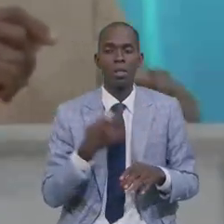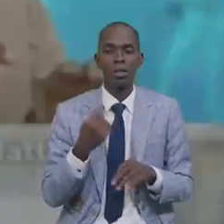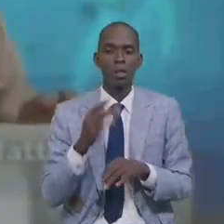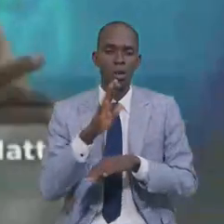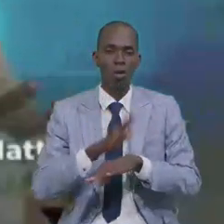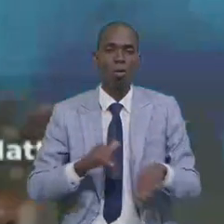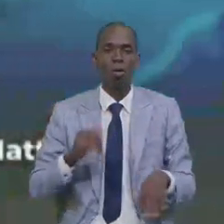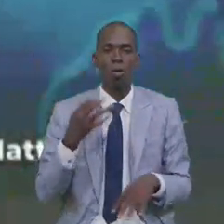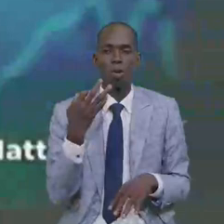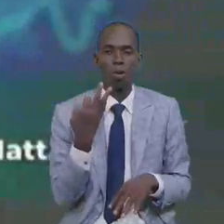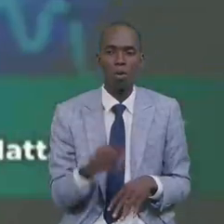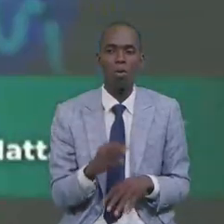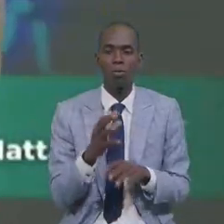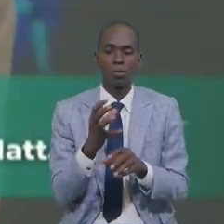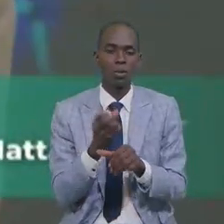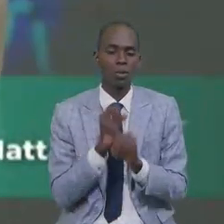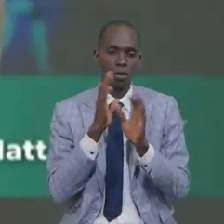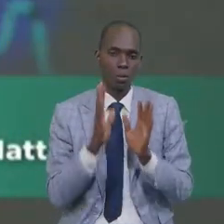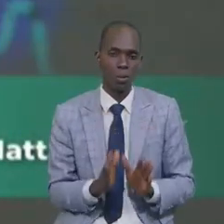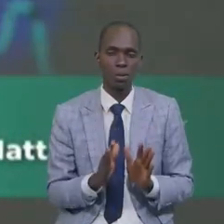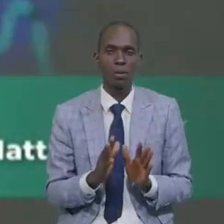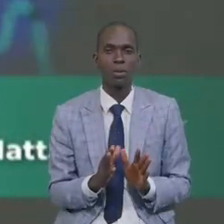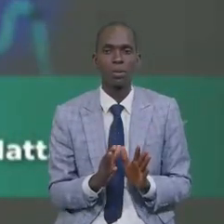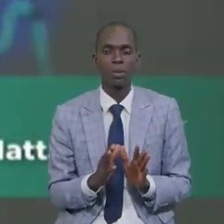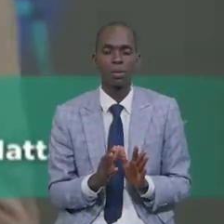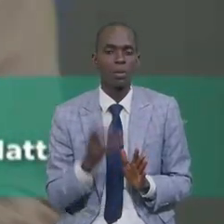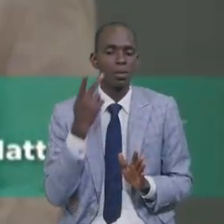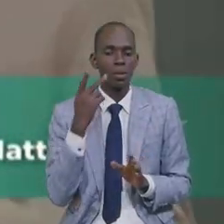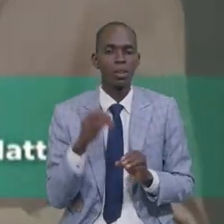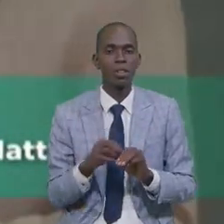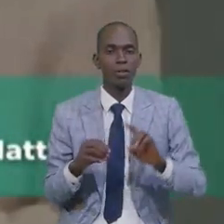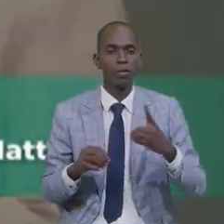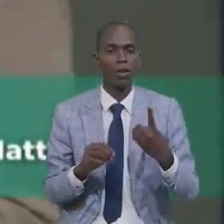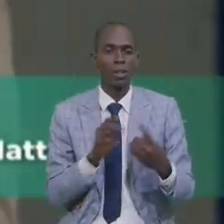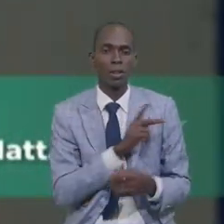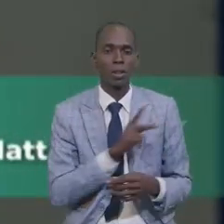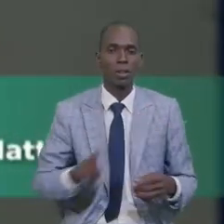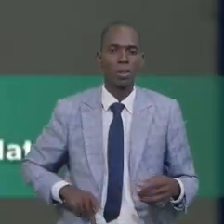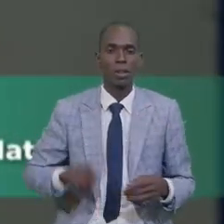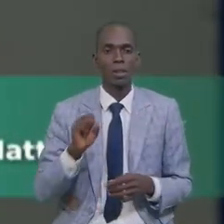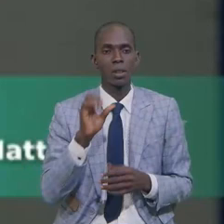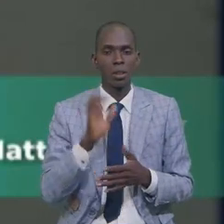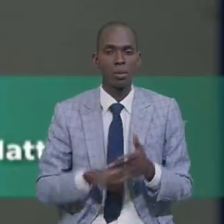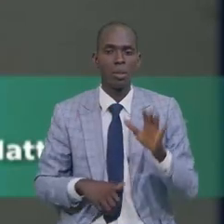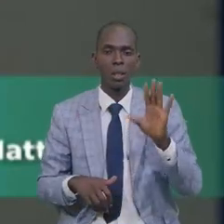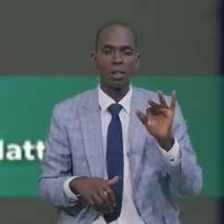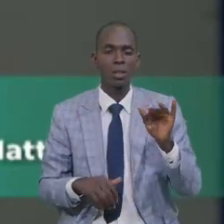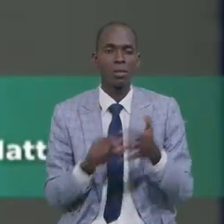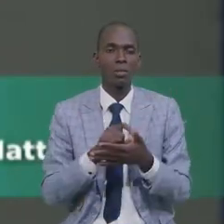l'appel des agents de recouvrement. En 1 Rois 19,